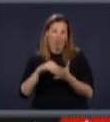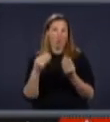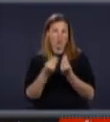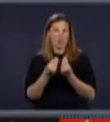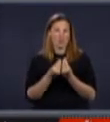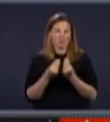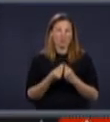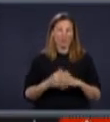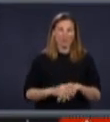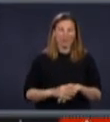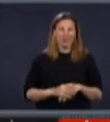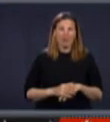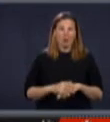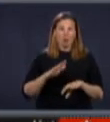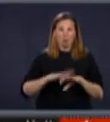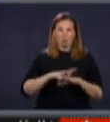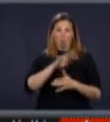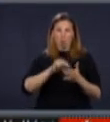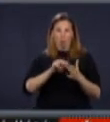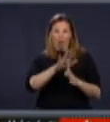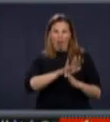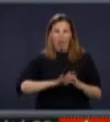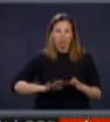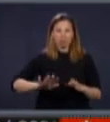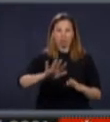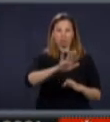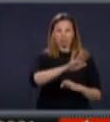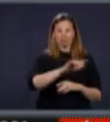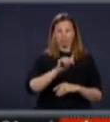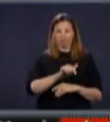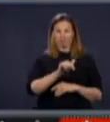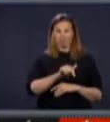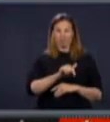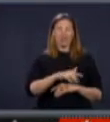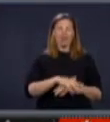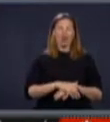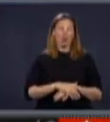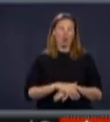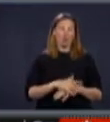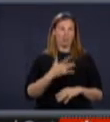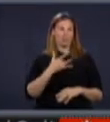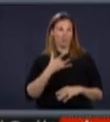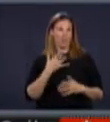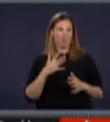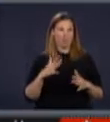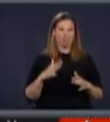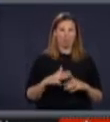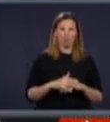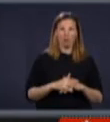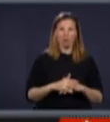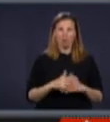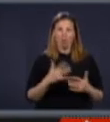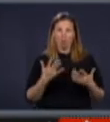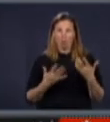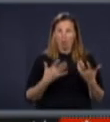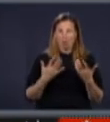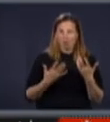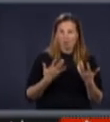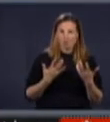de la grande région de Montréal, je pense qu'on peut faire vraiment